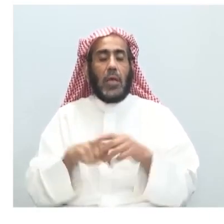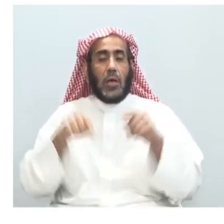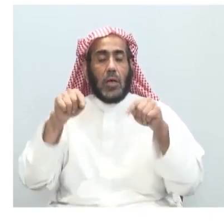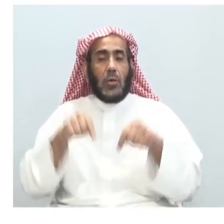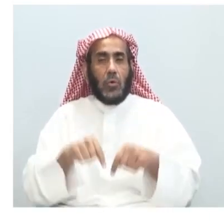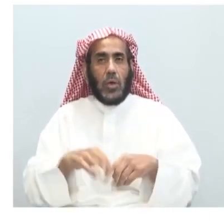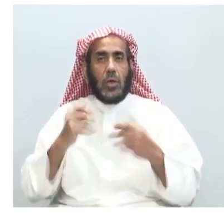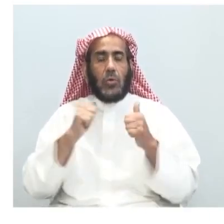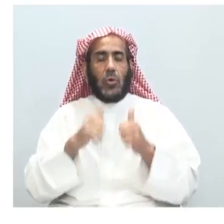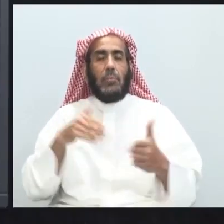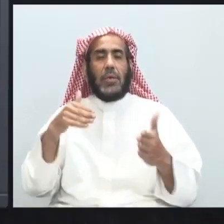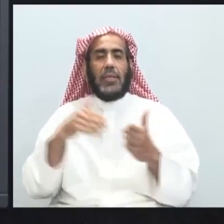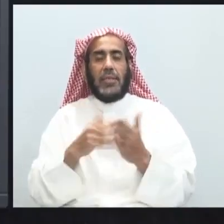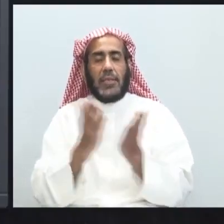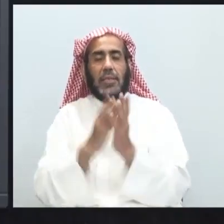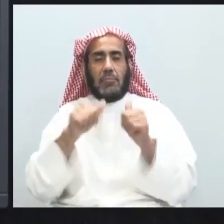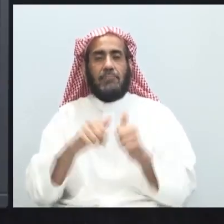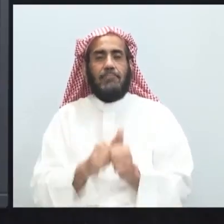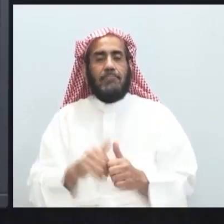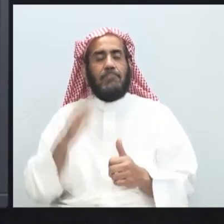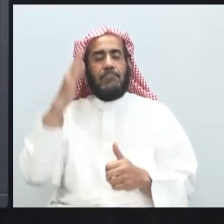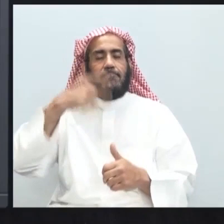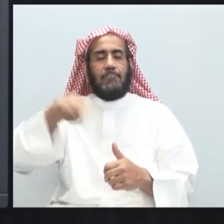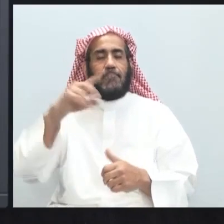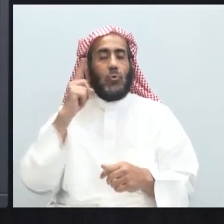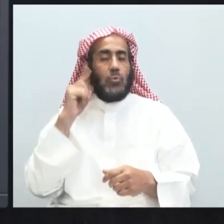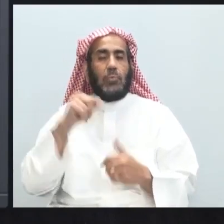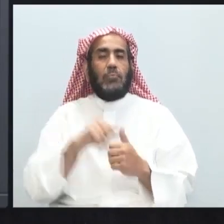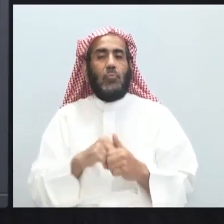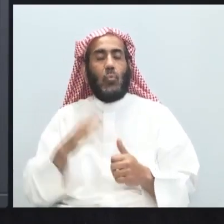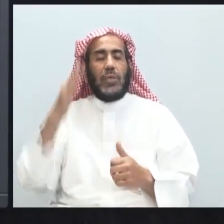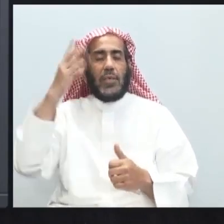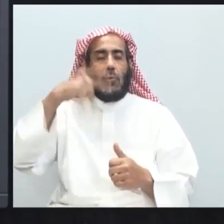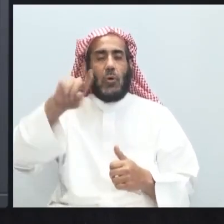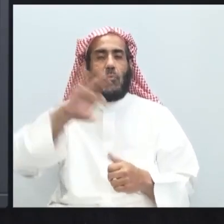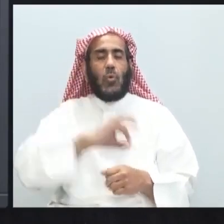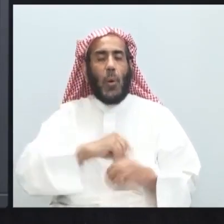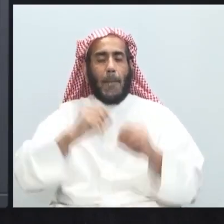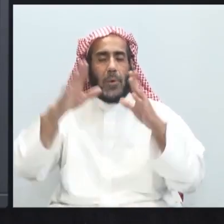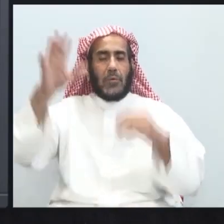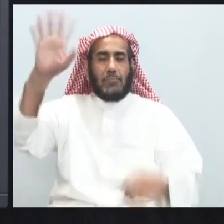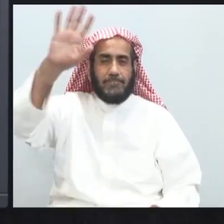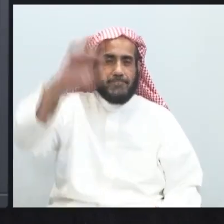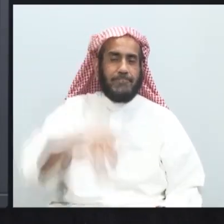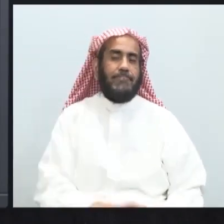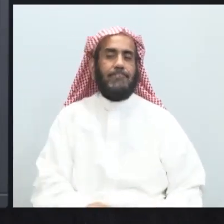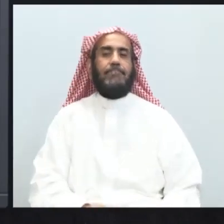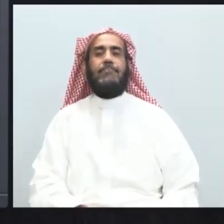الى هنا طلابي نصر لنهايه درسنا لهذا اليوم شكرا لكم لحسن استماعكم والسلام عليكم ورحمه الله وبركاته